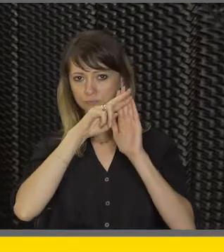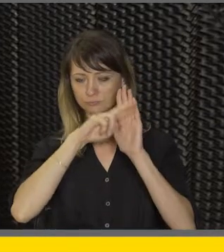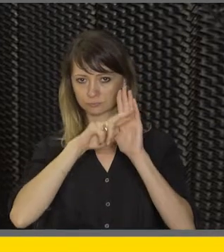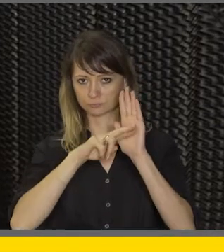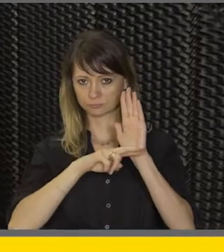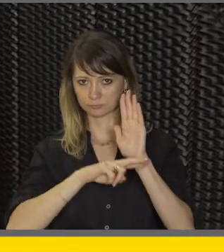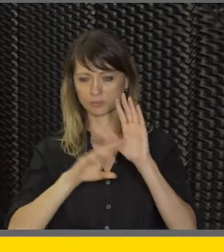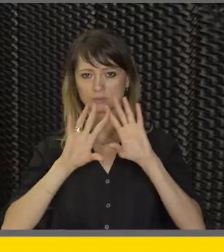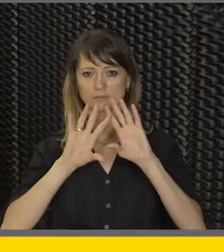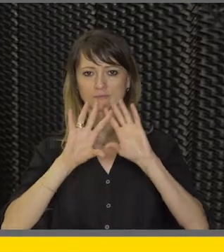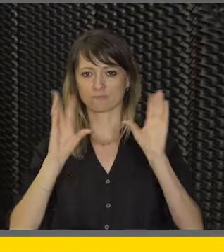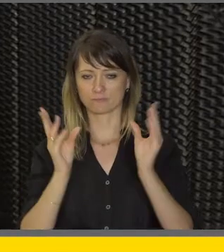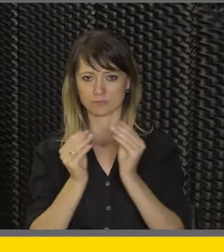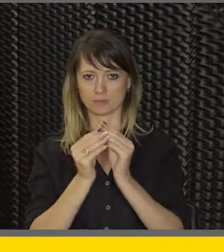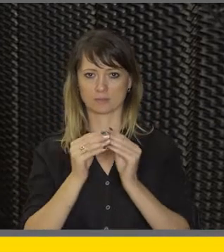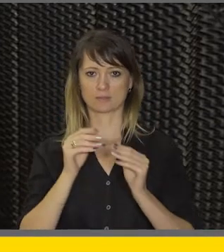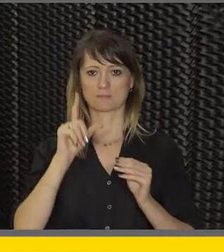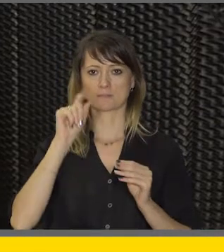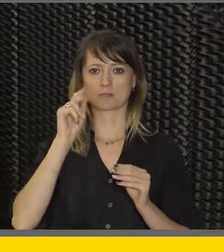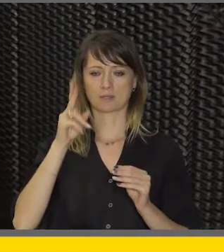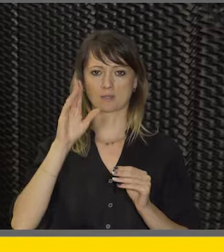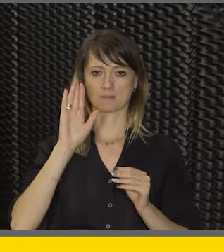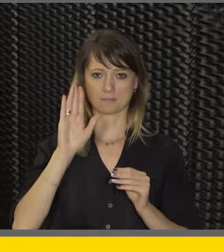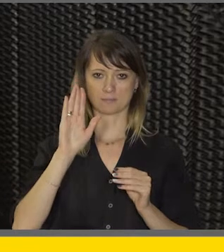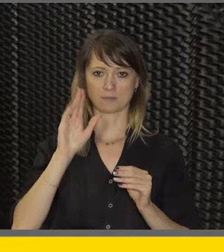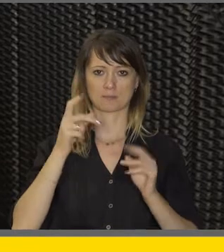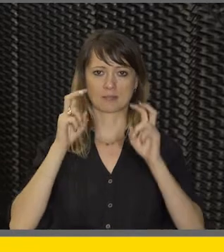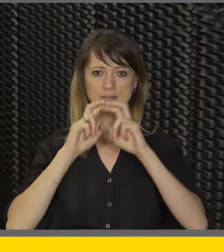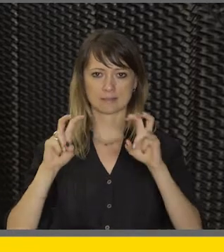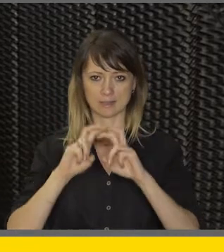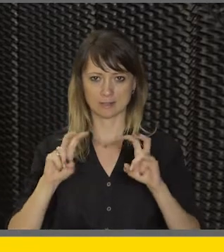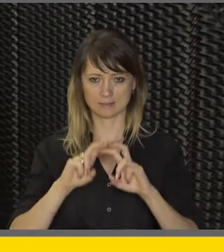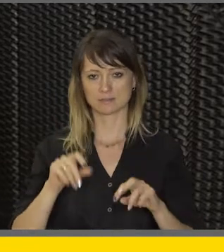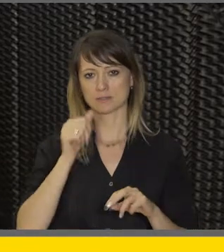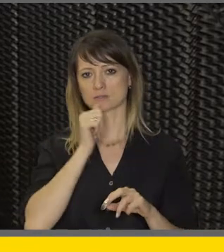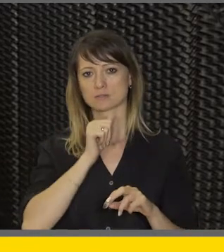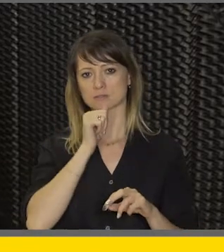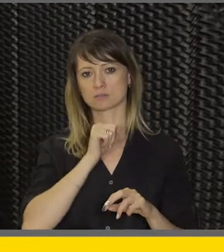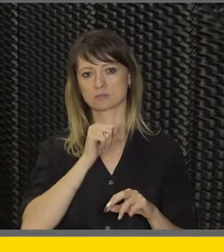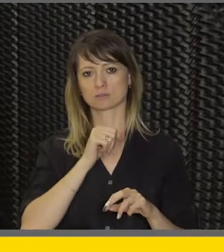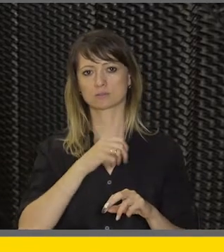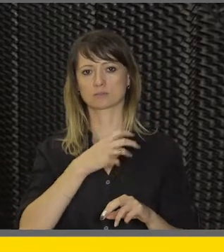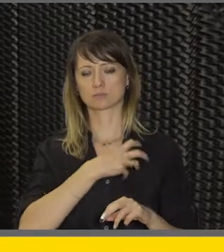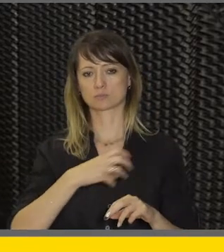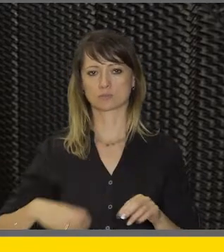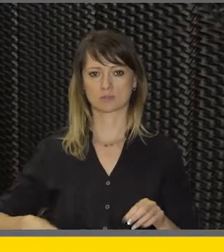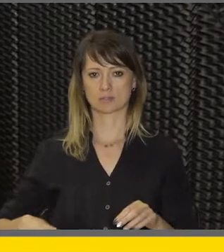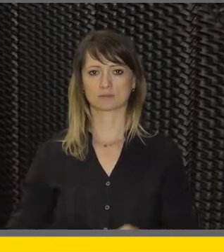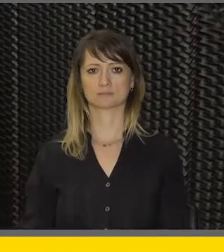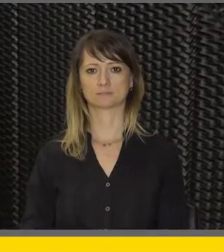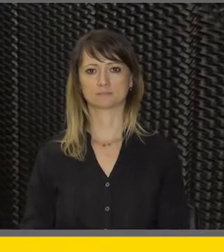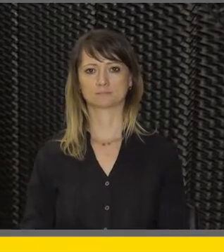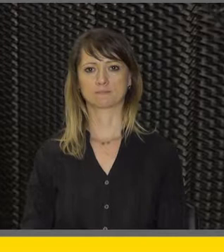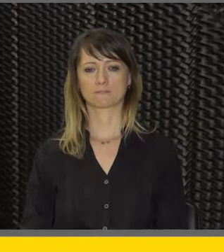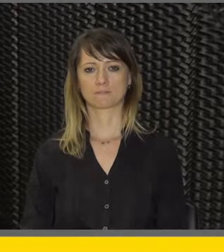w ramach których Eurostat dokonuje analizy zielonej gospodarki. Jest tego trochę, powiem szczerze.